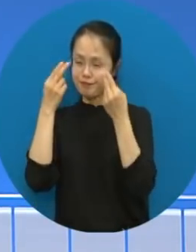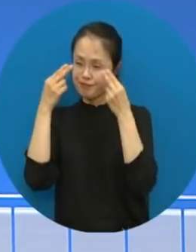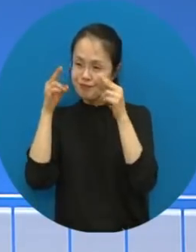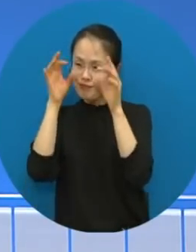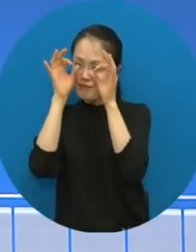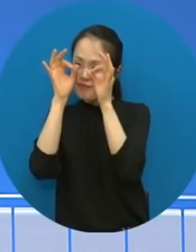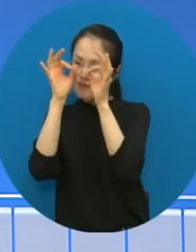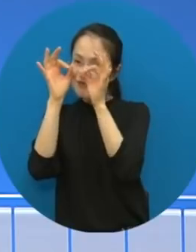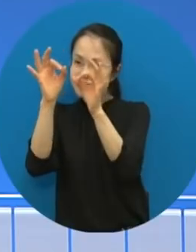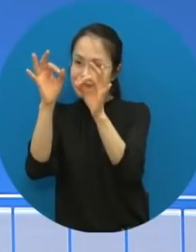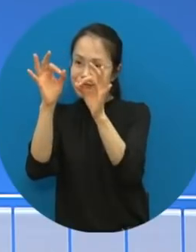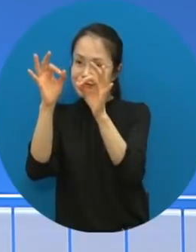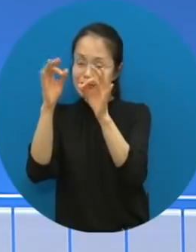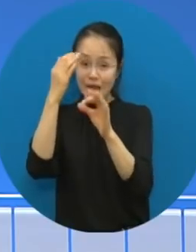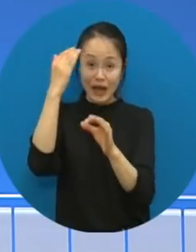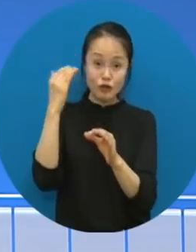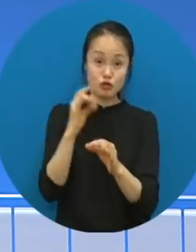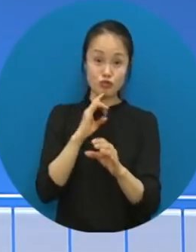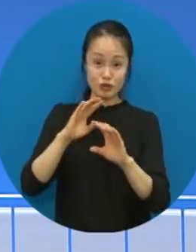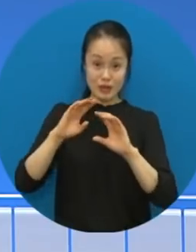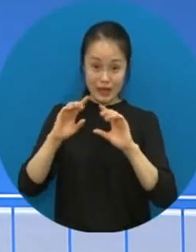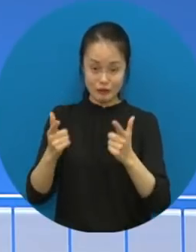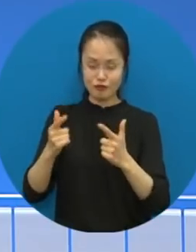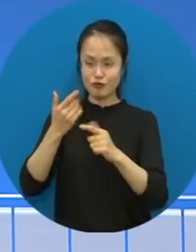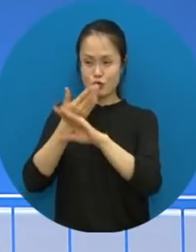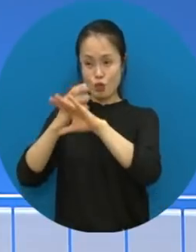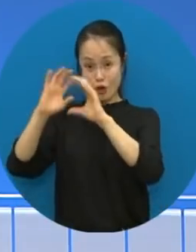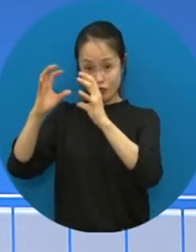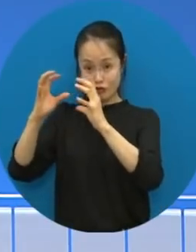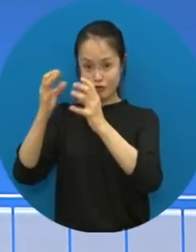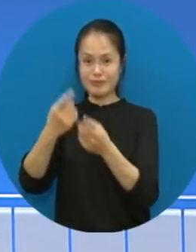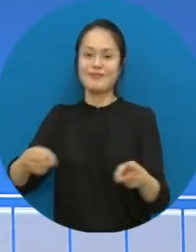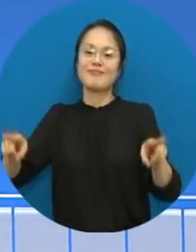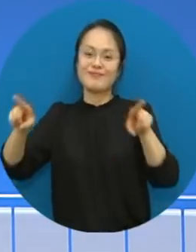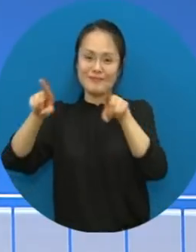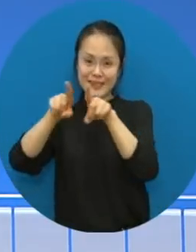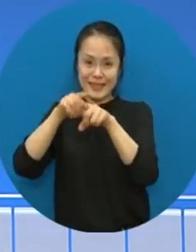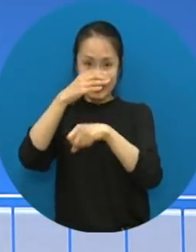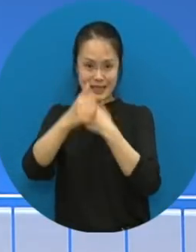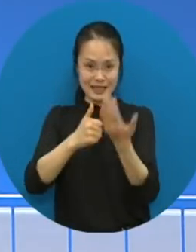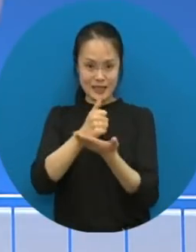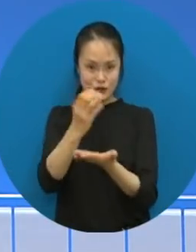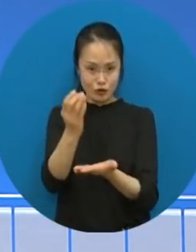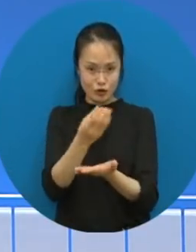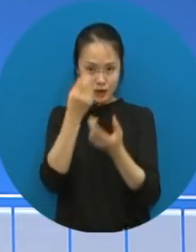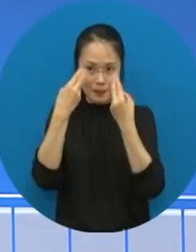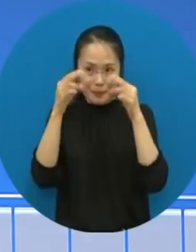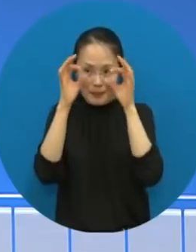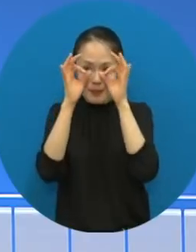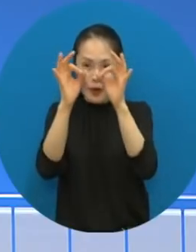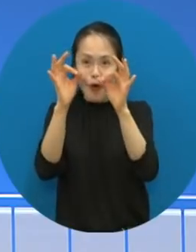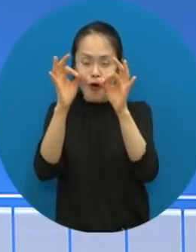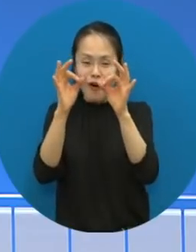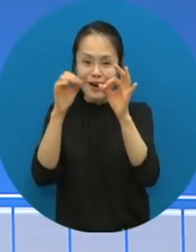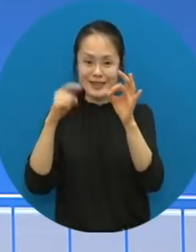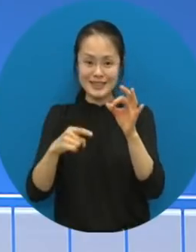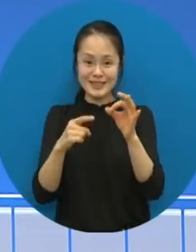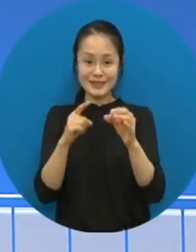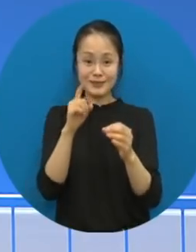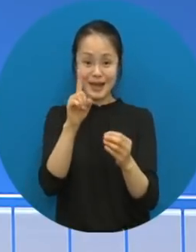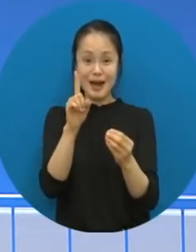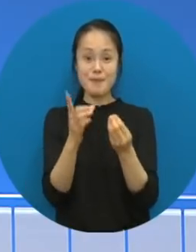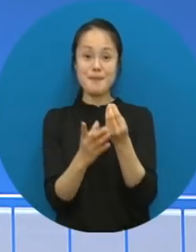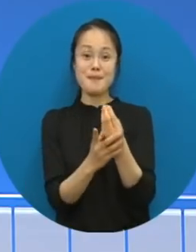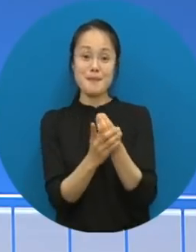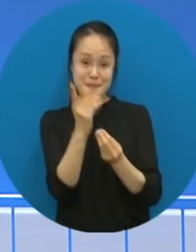국외나 있는 자리에서 하나님의 거룩함을 바라볼 때, 지금 이렇게 한 마음으로 모이게 하신 이 기적처럼